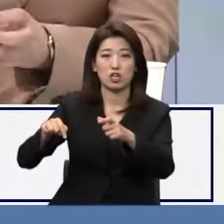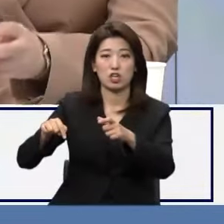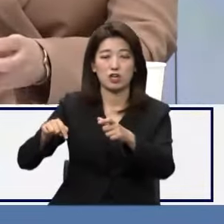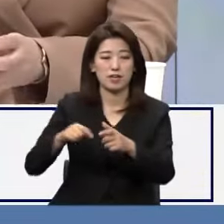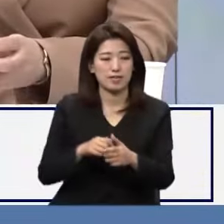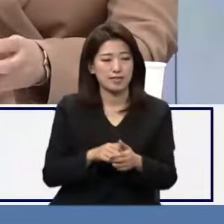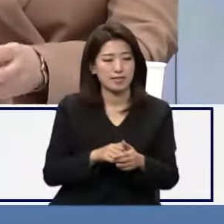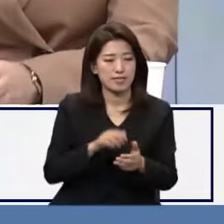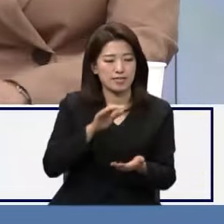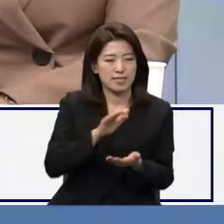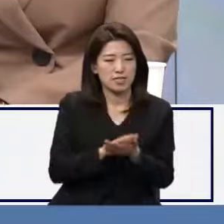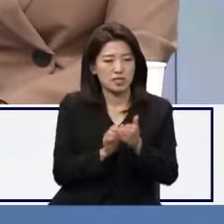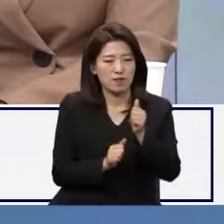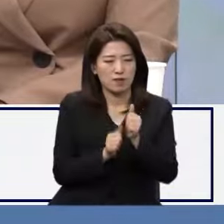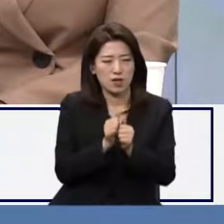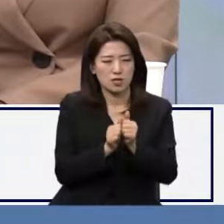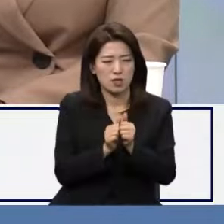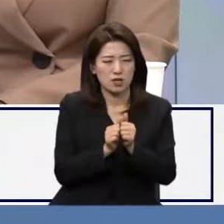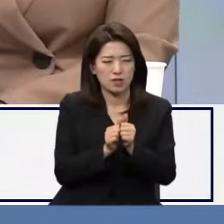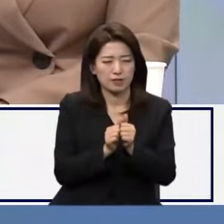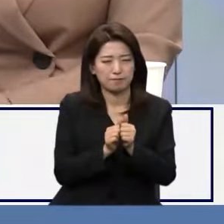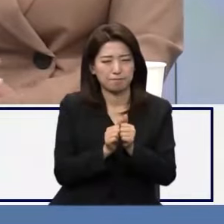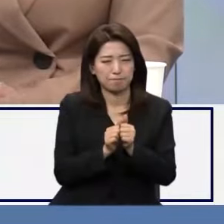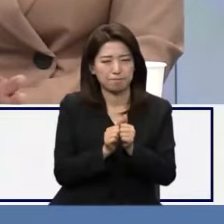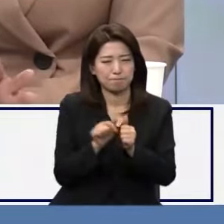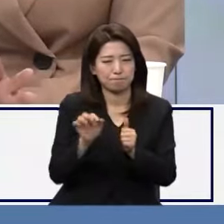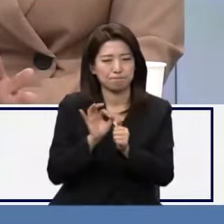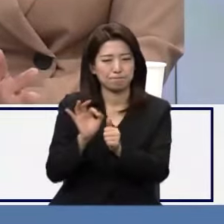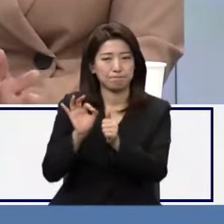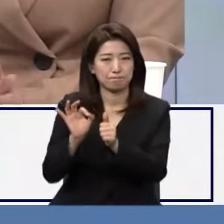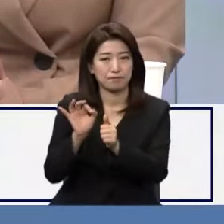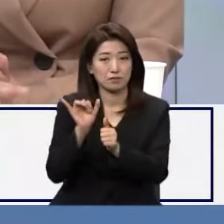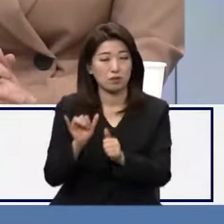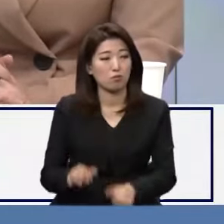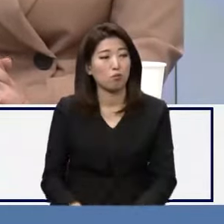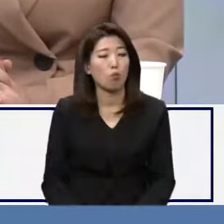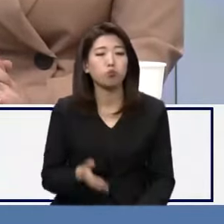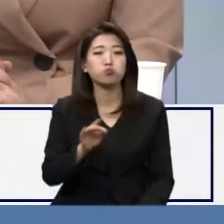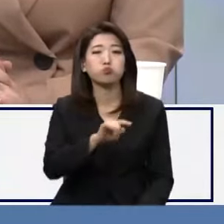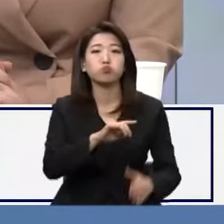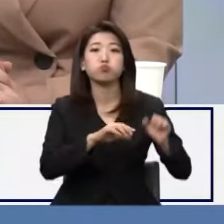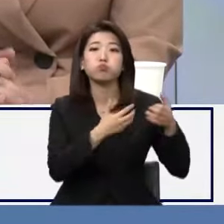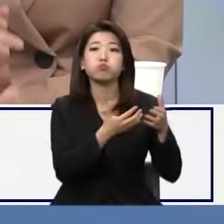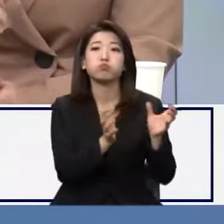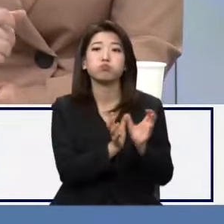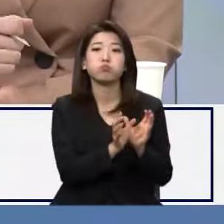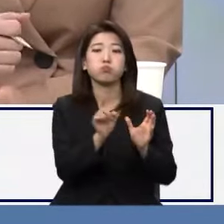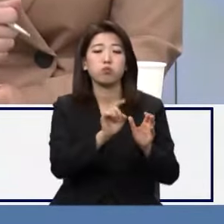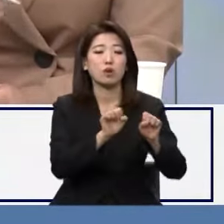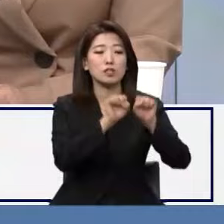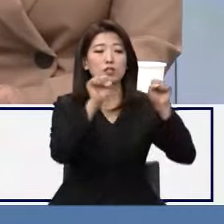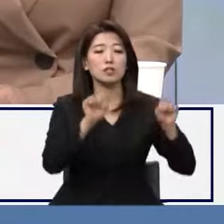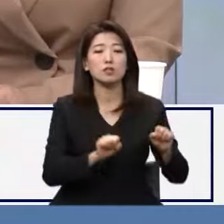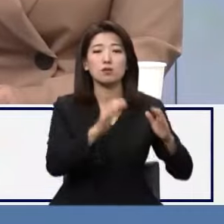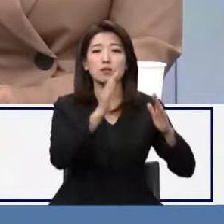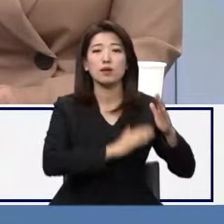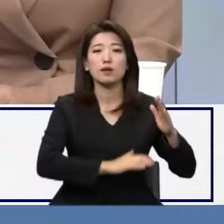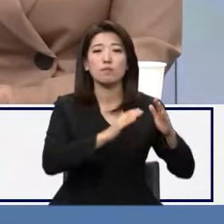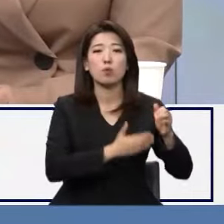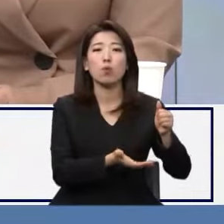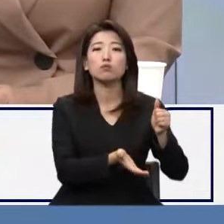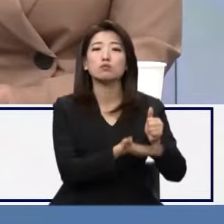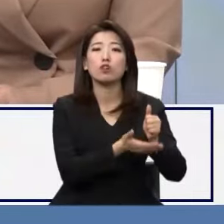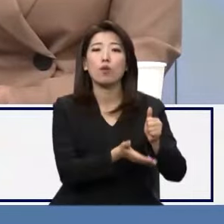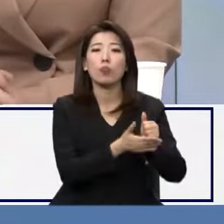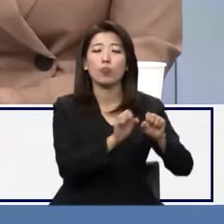맞붙는 그런 부분들 어 뭐 고민해 볼 수 있겠지만 국민의 힘 얼마 전에 시스템 공천 이야기하지 않았습니까음 그런데 뭔가 지도부의 뜻에